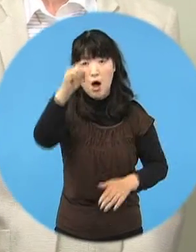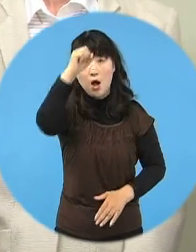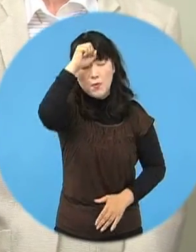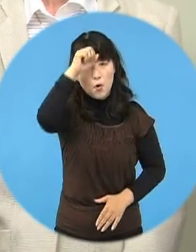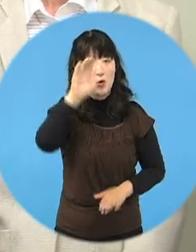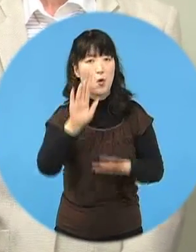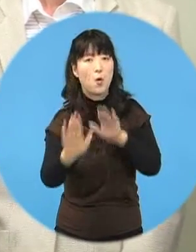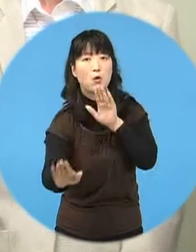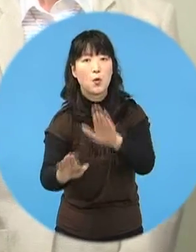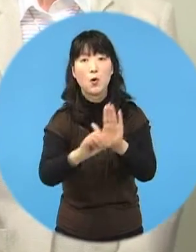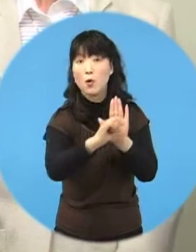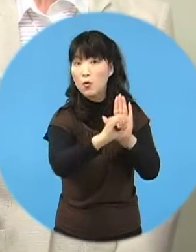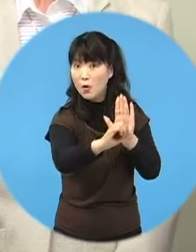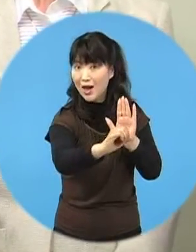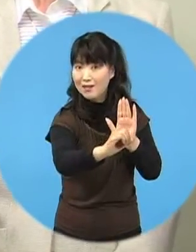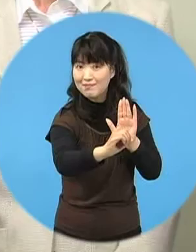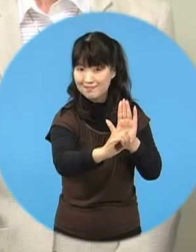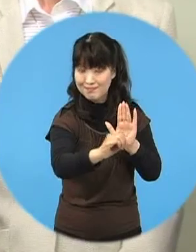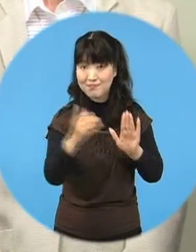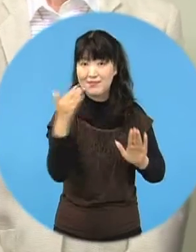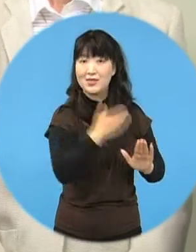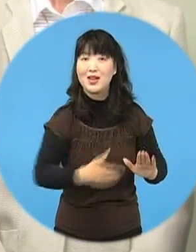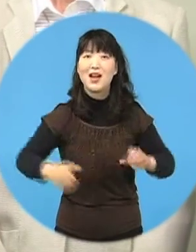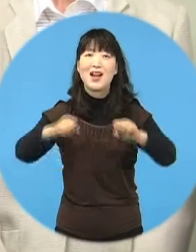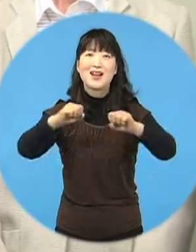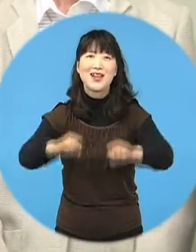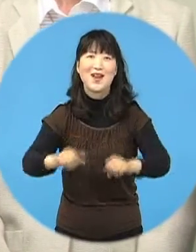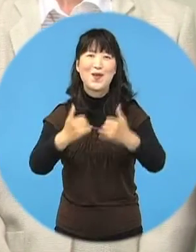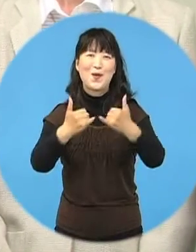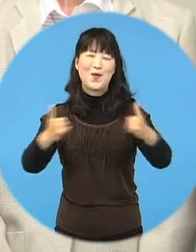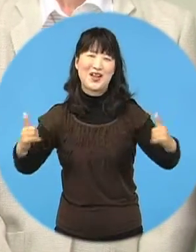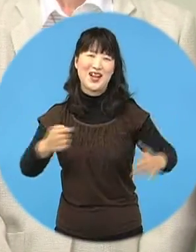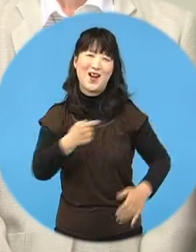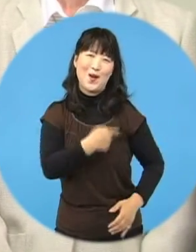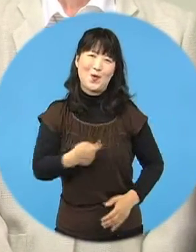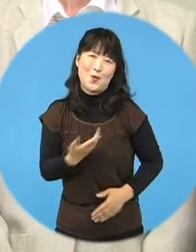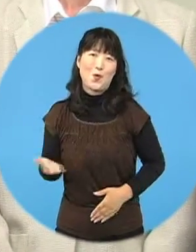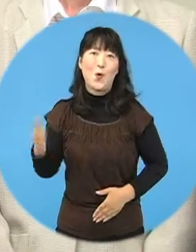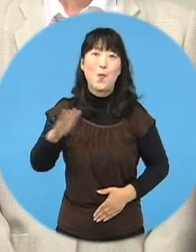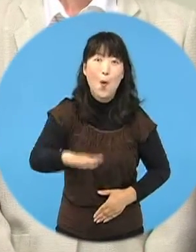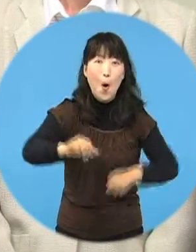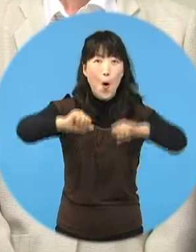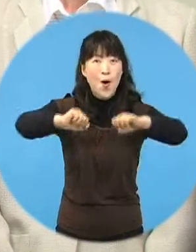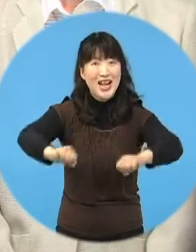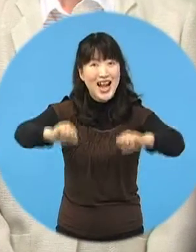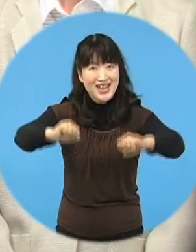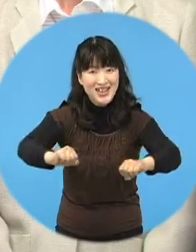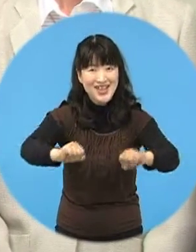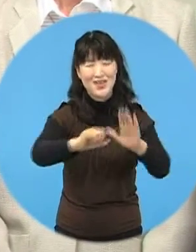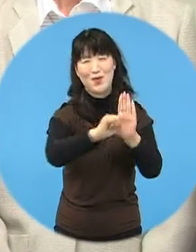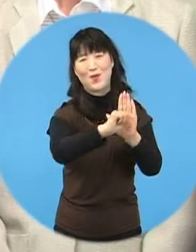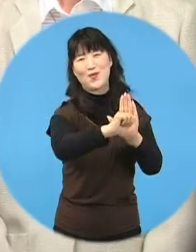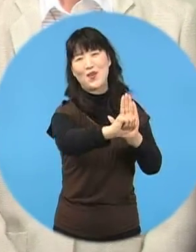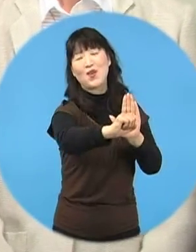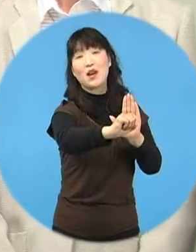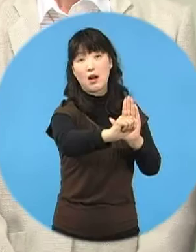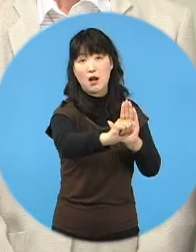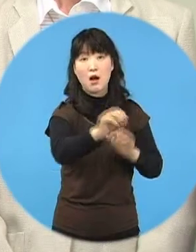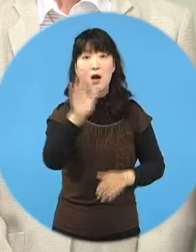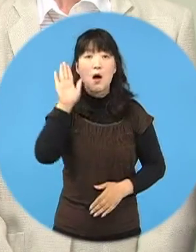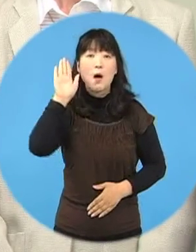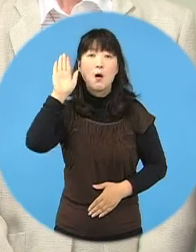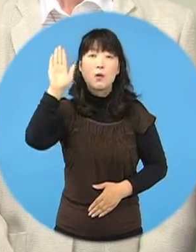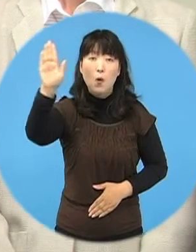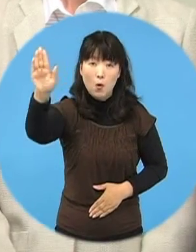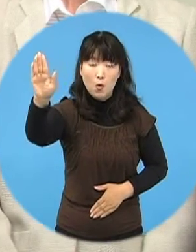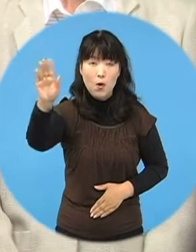効果がありますし、健康の方には心を元気にするという効果があります。今後は認